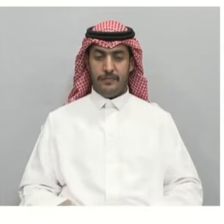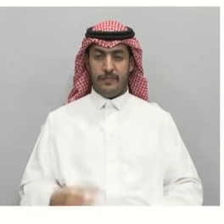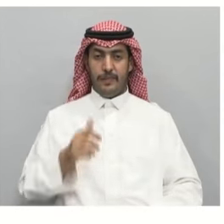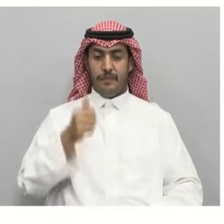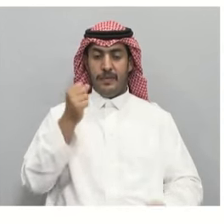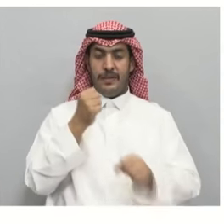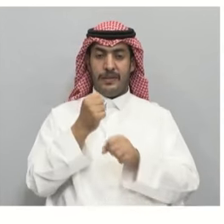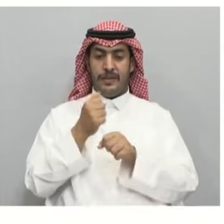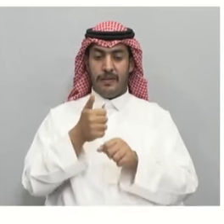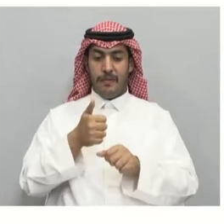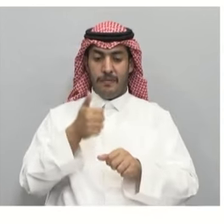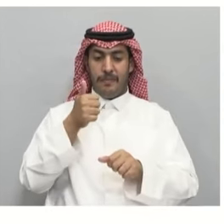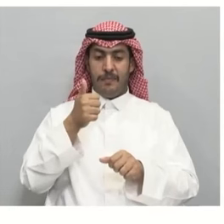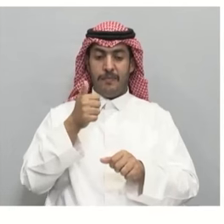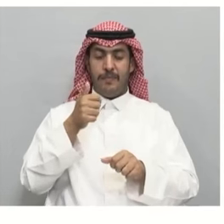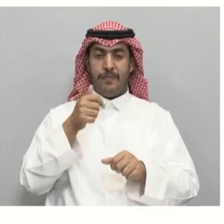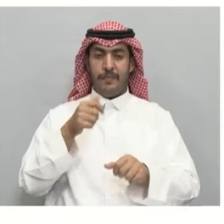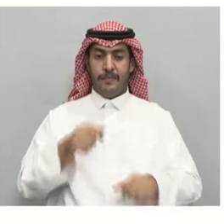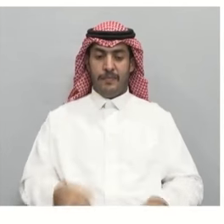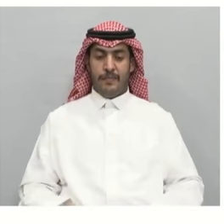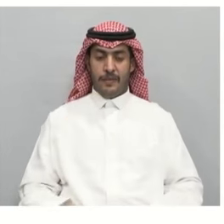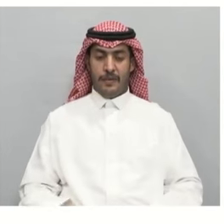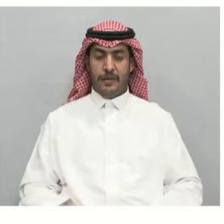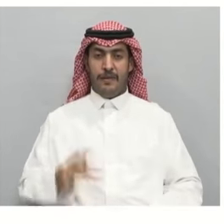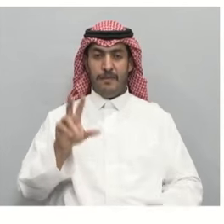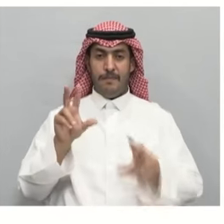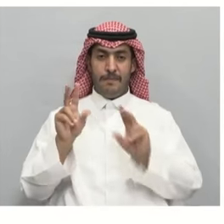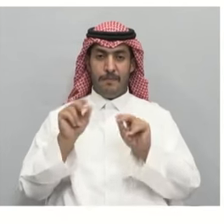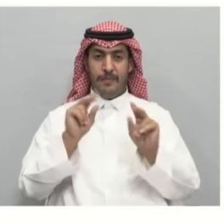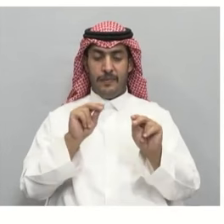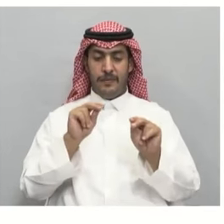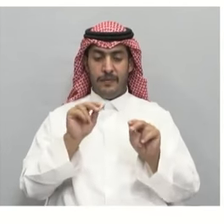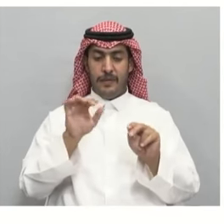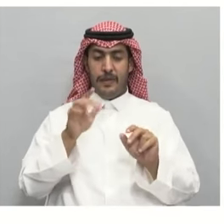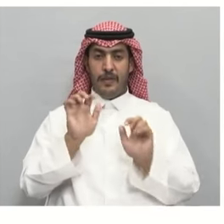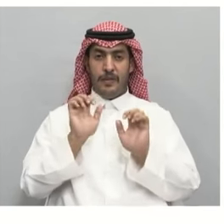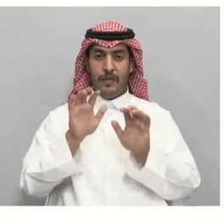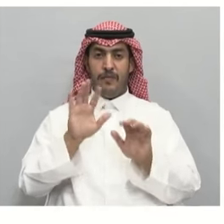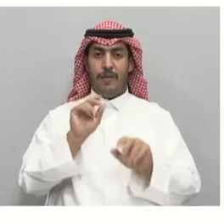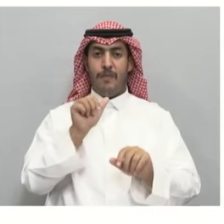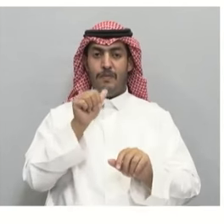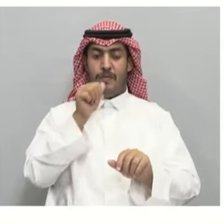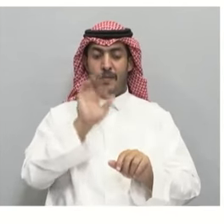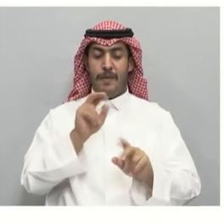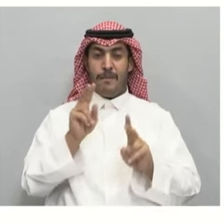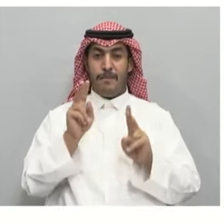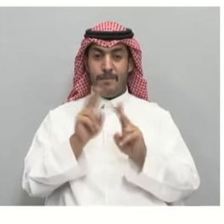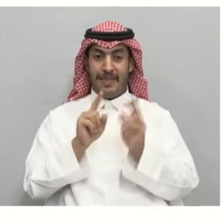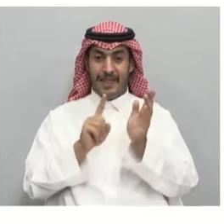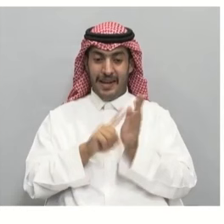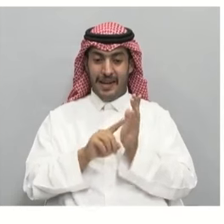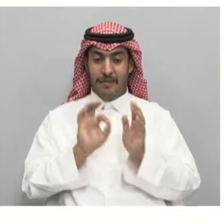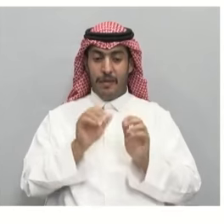نستطيع فهم الدائره الكهربائيه وعملها نشبهها دائما بتدفق الماء فالبطل